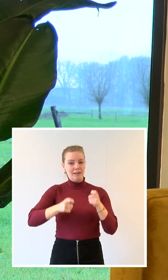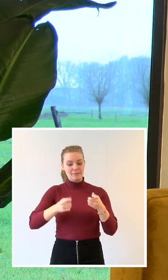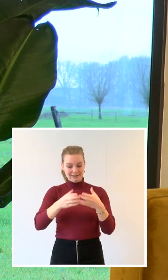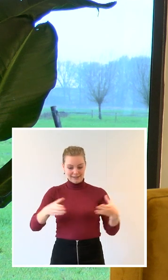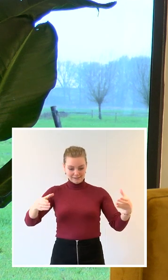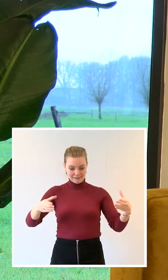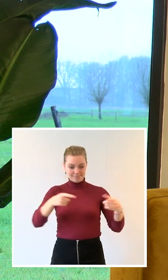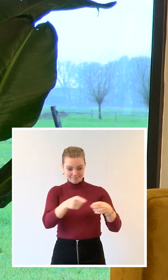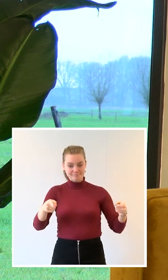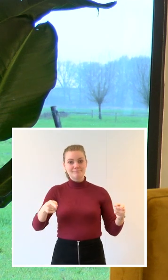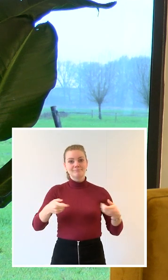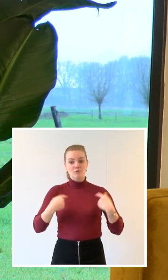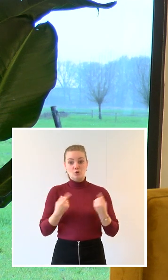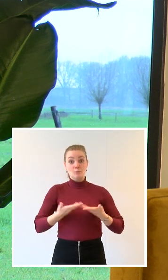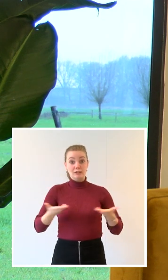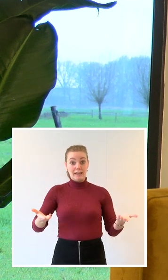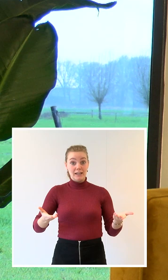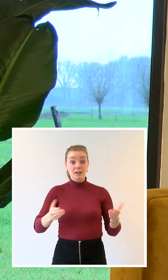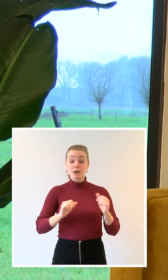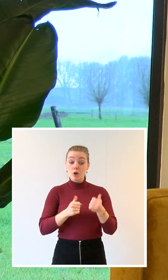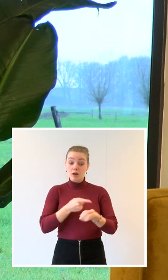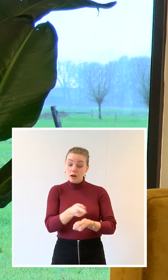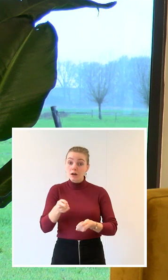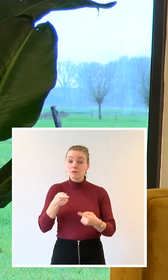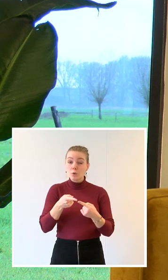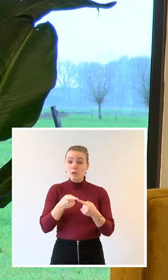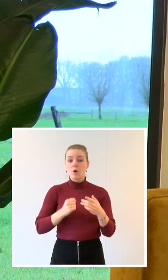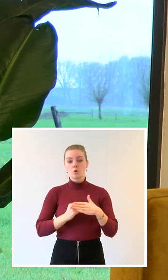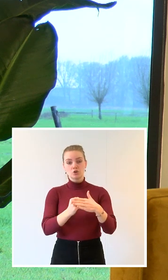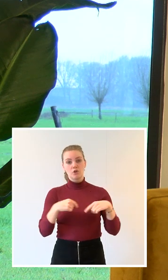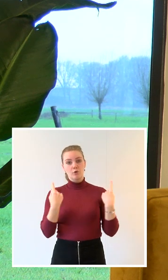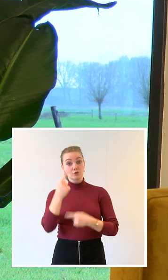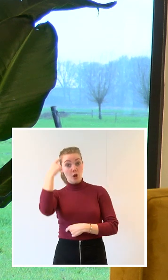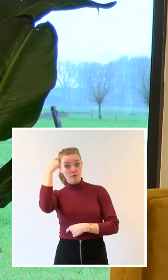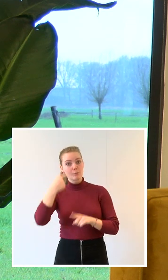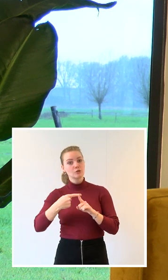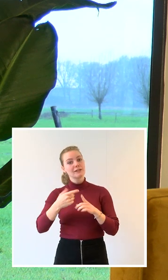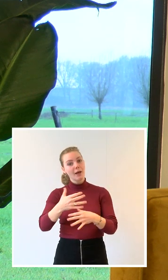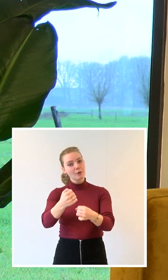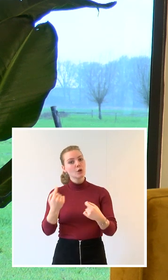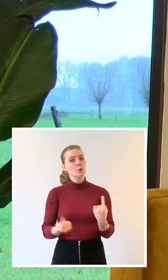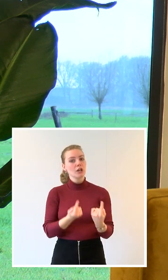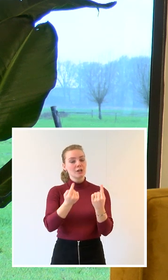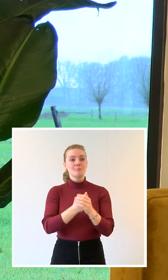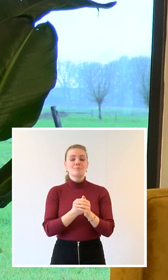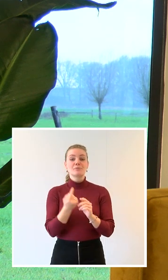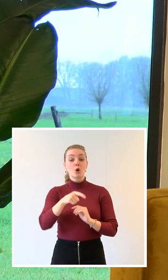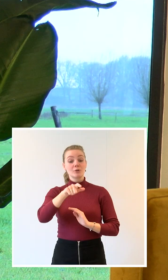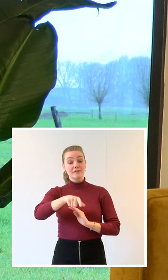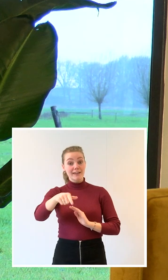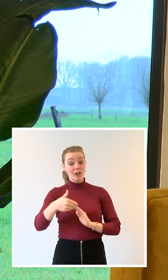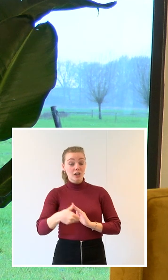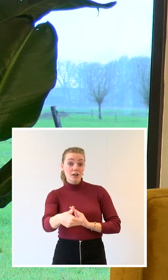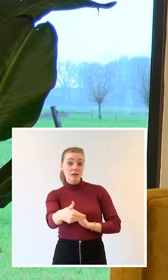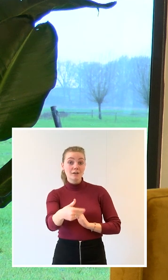ons te ondersteunen in ons geloof en ons te helpen om te groeien. De komende weken staat iedere week één gereedschap